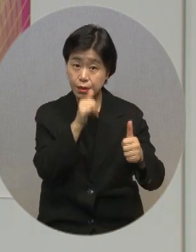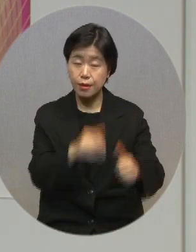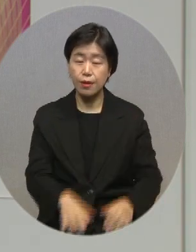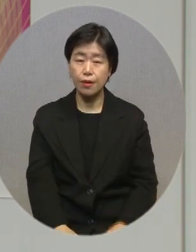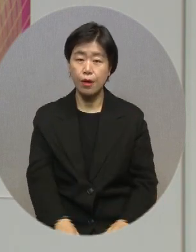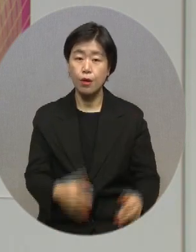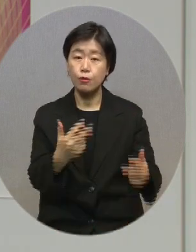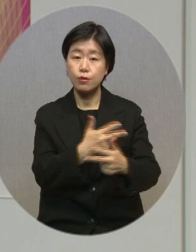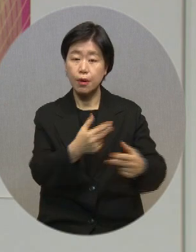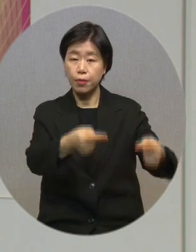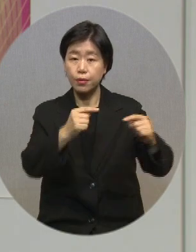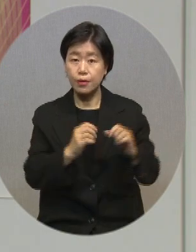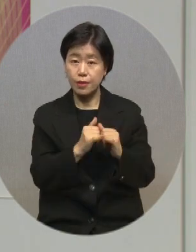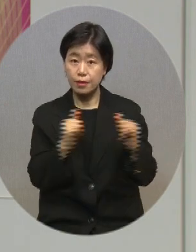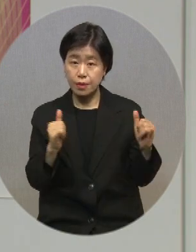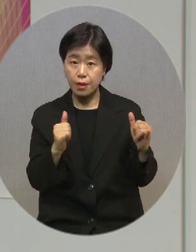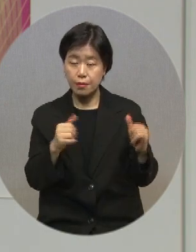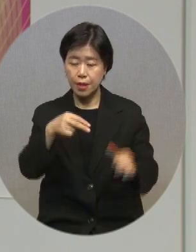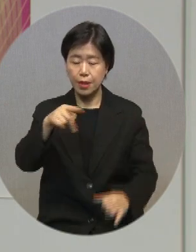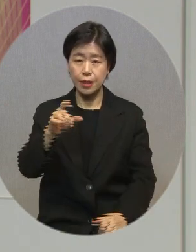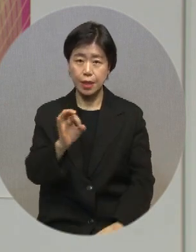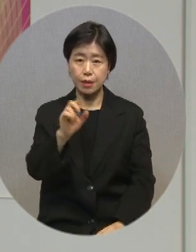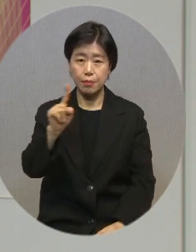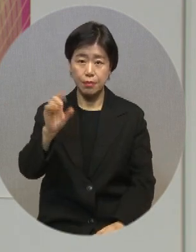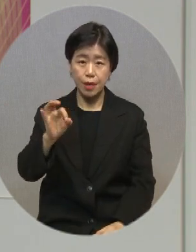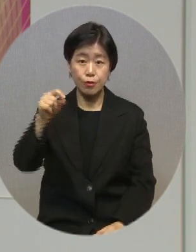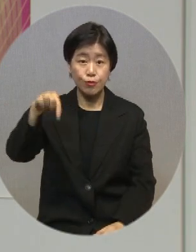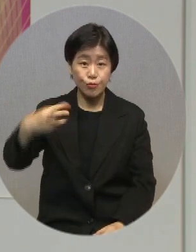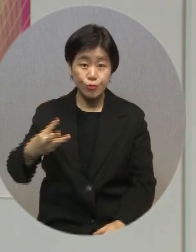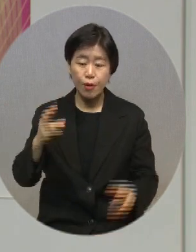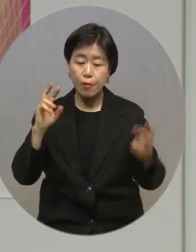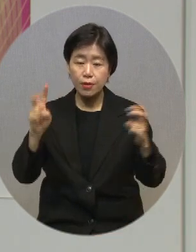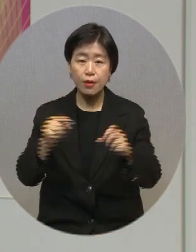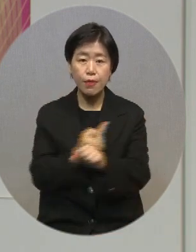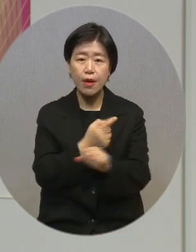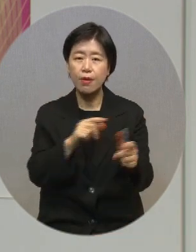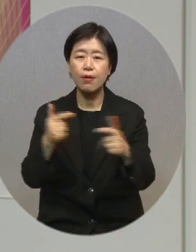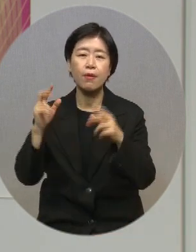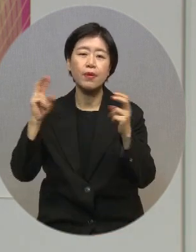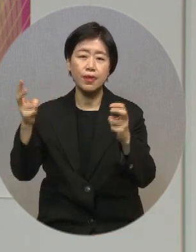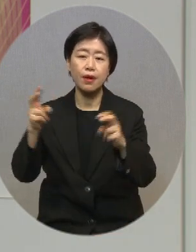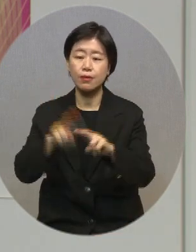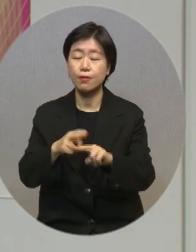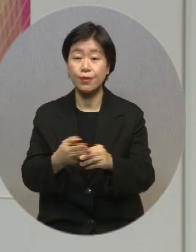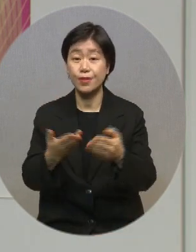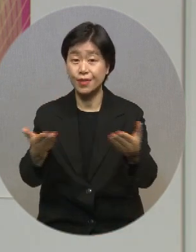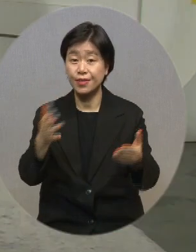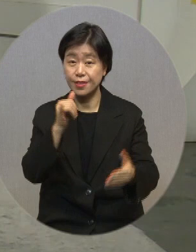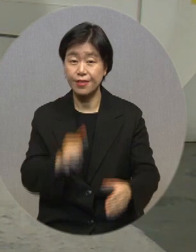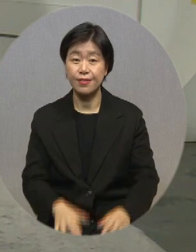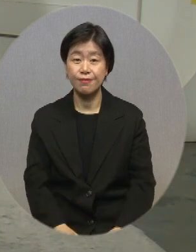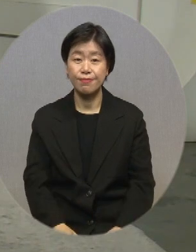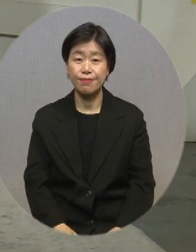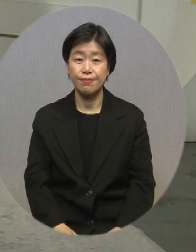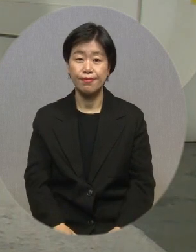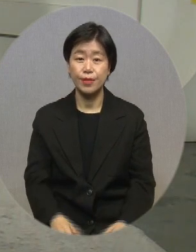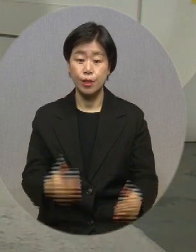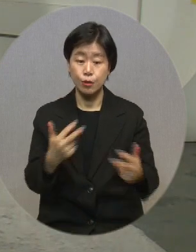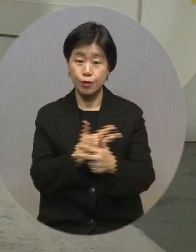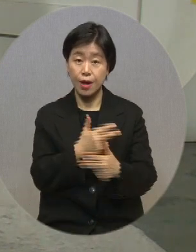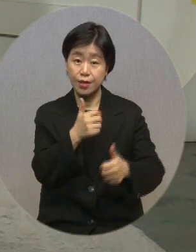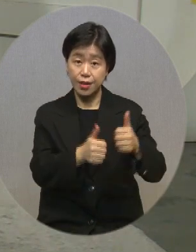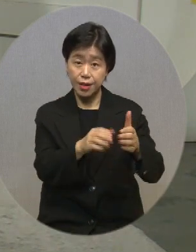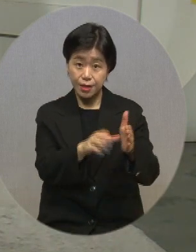참가자 전원에게 쌍방울과 여러 관계사에서 제공하는 소정의 기념품을 드립니다. 주간